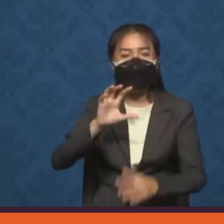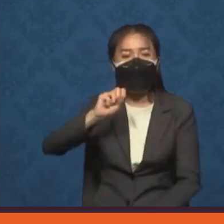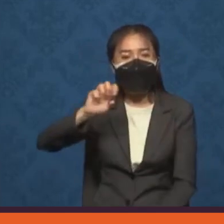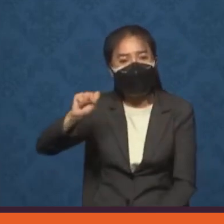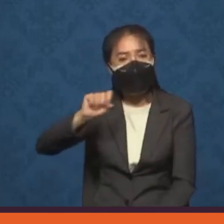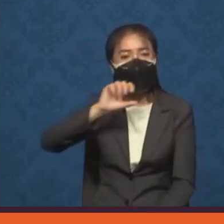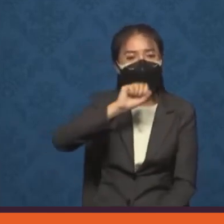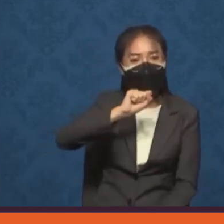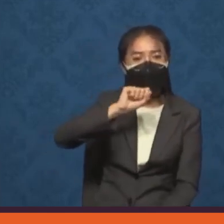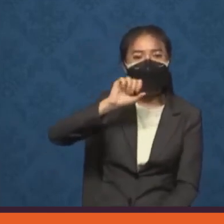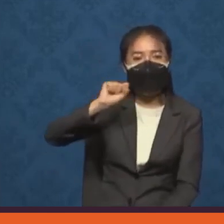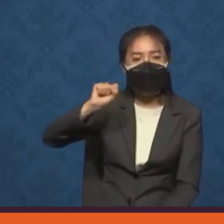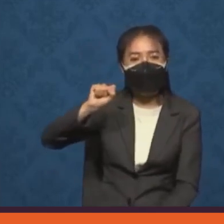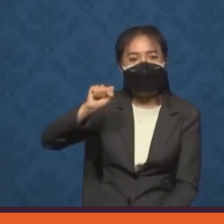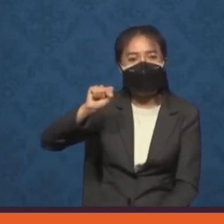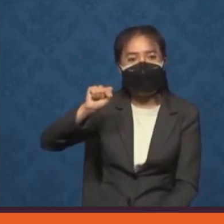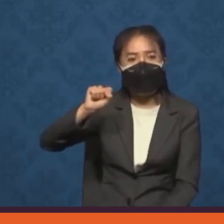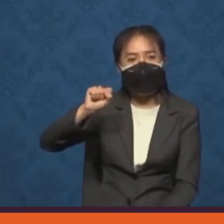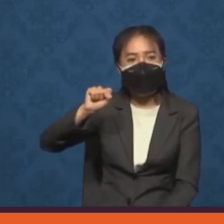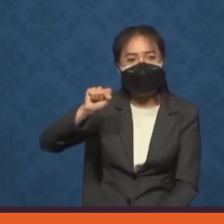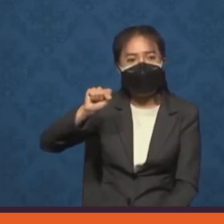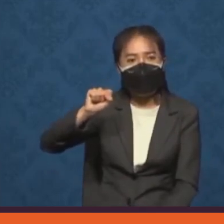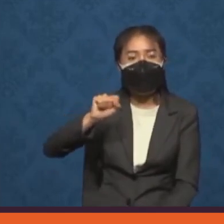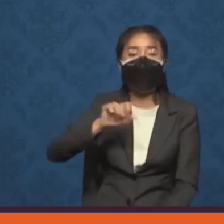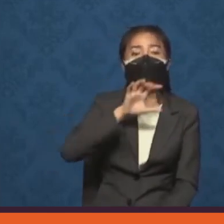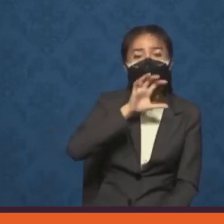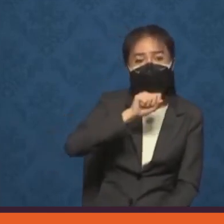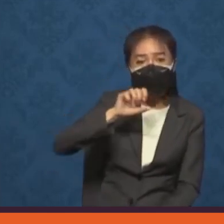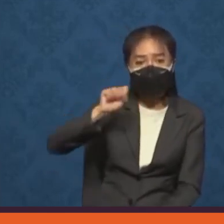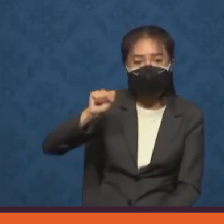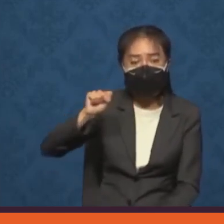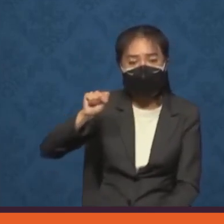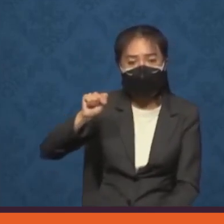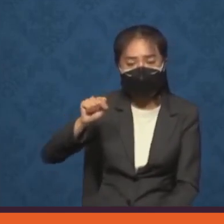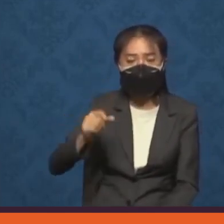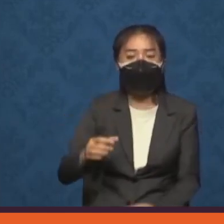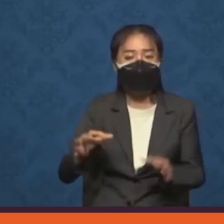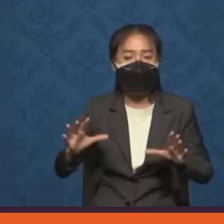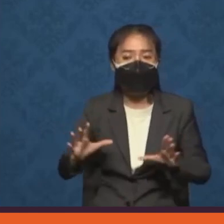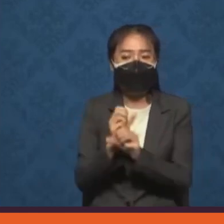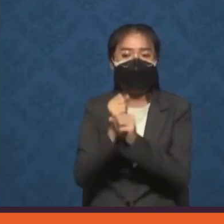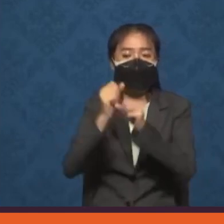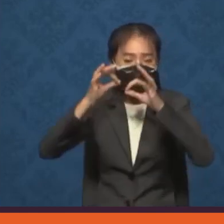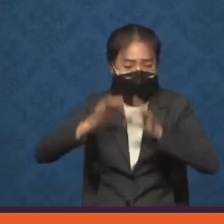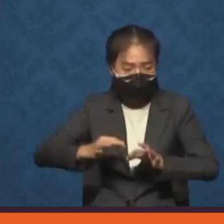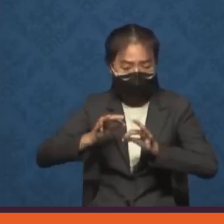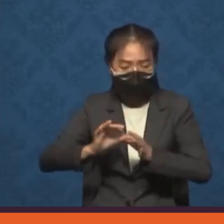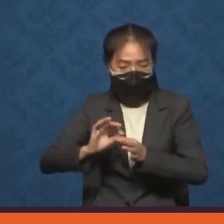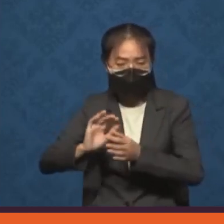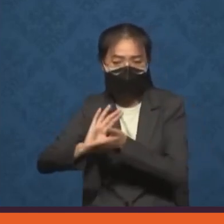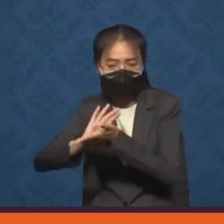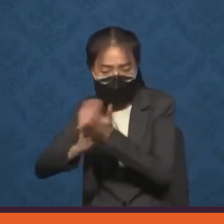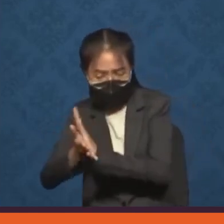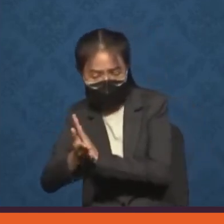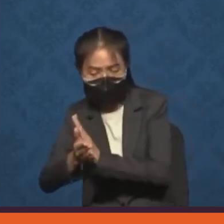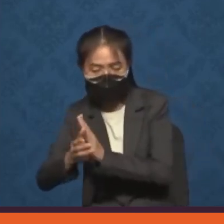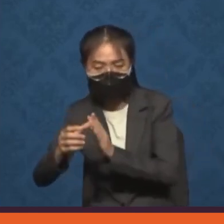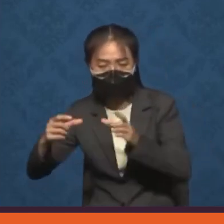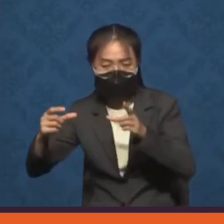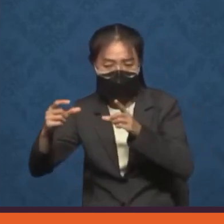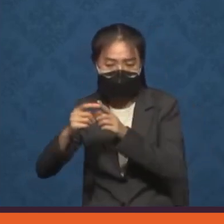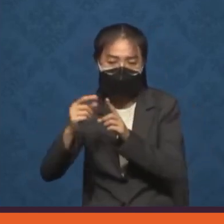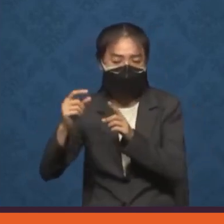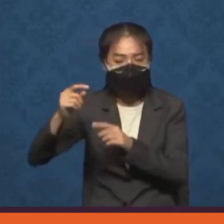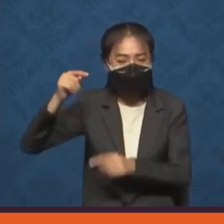วสสทันทั่วเพราะเราจะเลือกสวว่าจะให้สสมีมติกลับคำพิพากษาได้ไม่มีเลยครับ